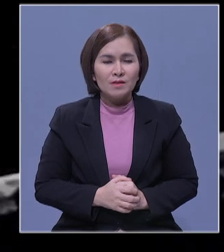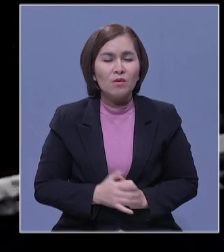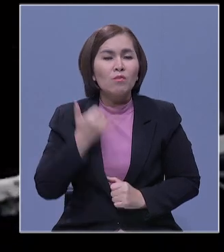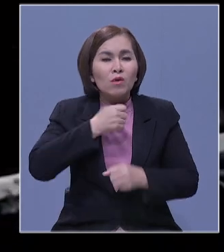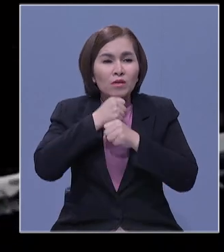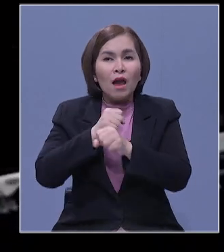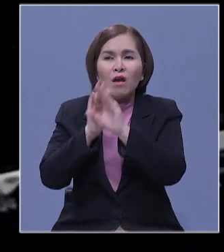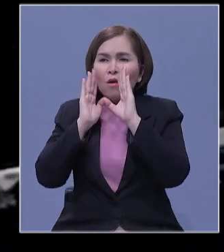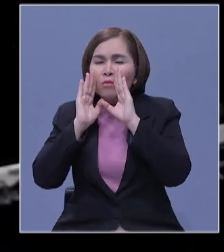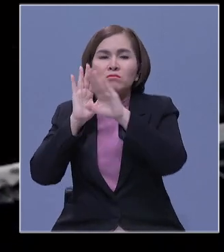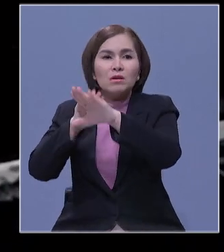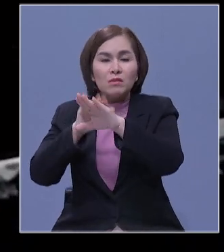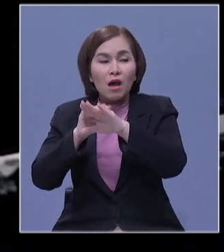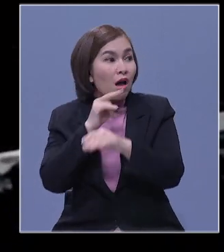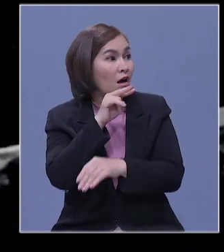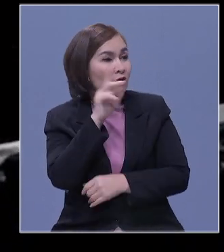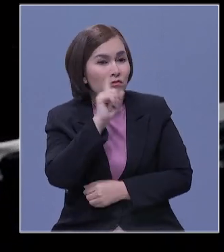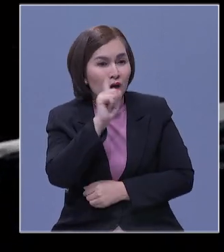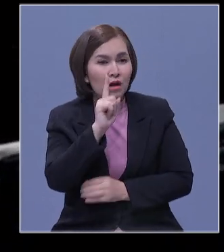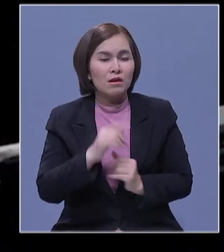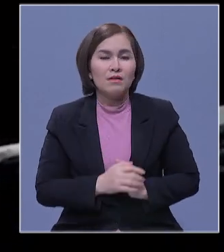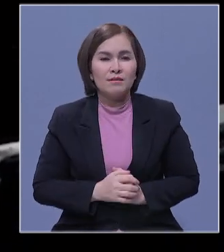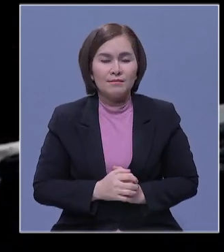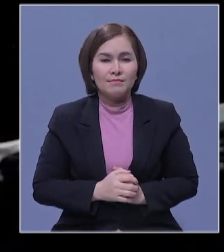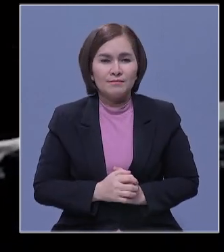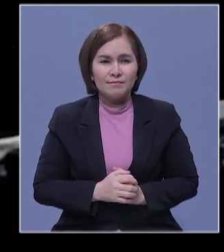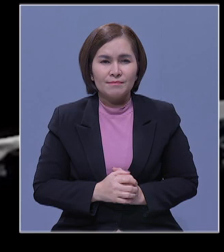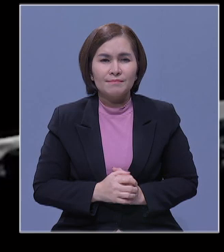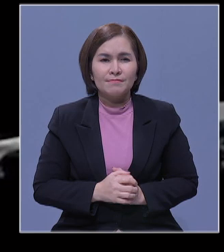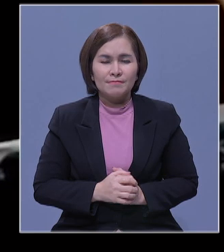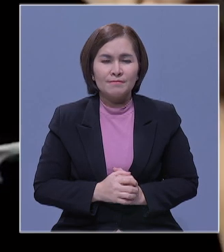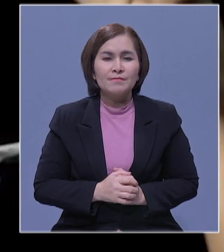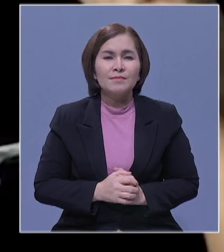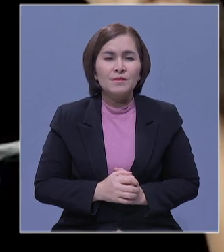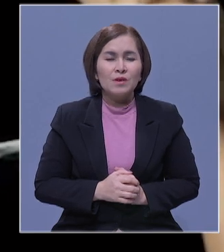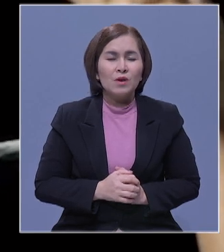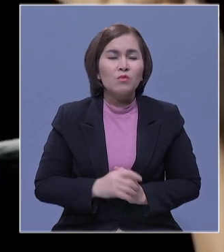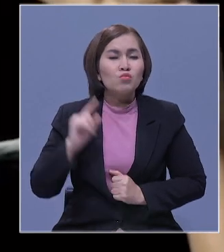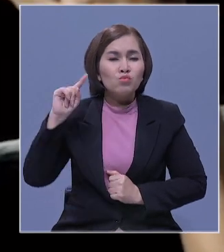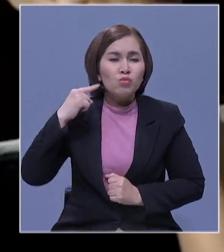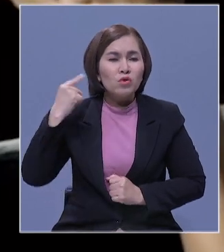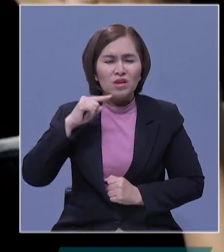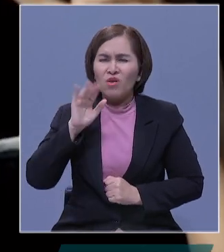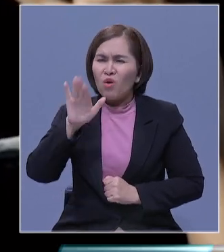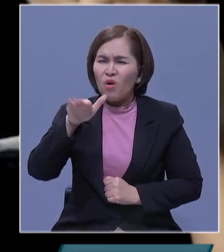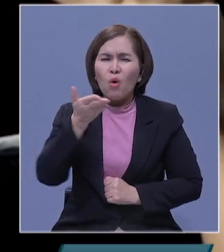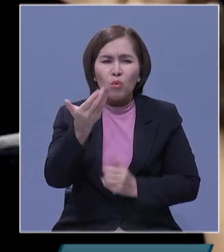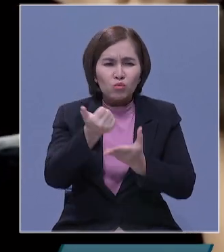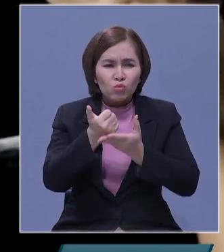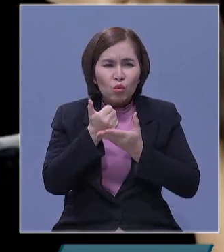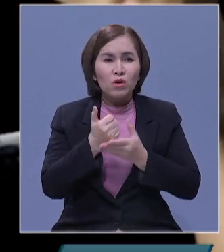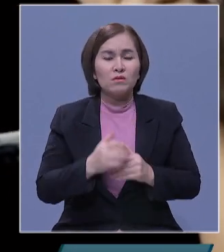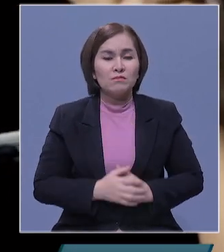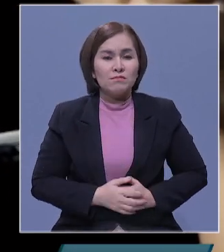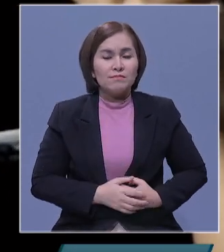พี่แล้วยังไงต่อฮะบอกให้เรียกบอกคือยายอ่ะตะโกนเรียกว่ามาช่วยหน่อยอ๋อยายข